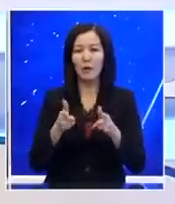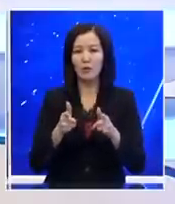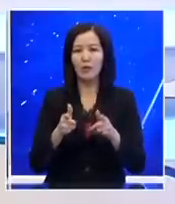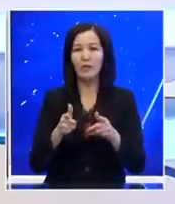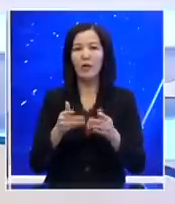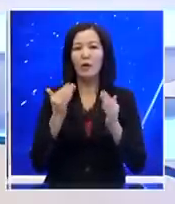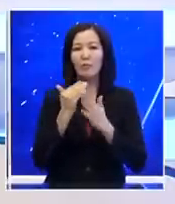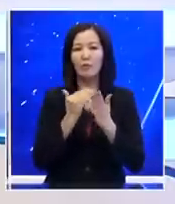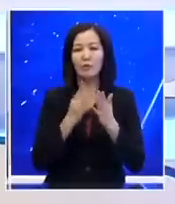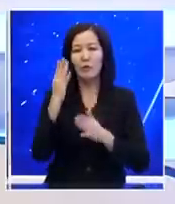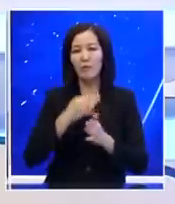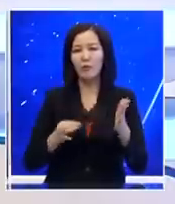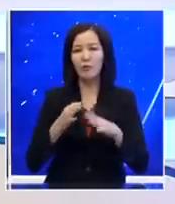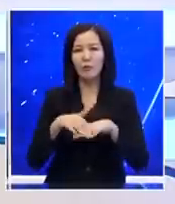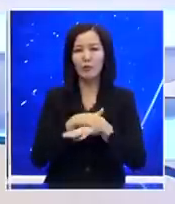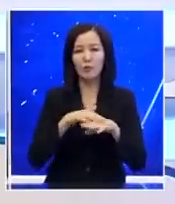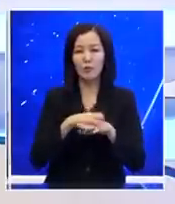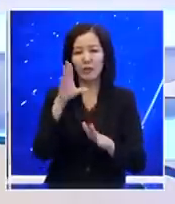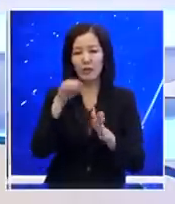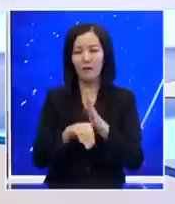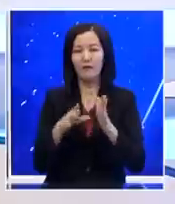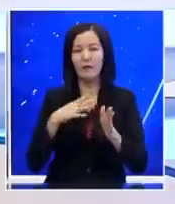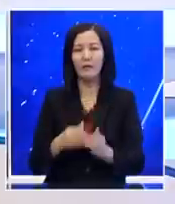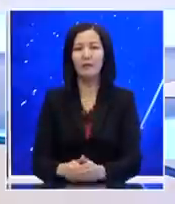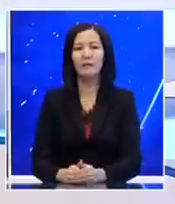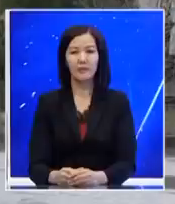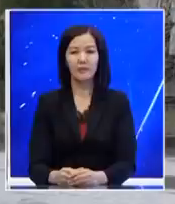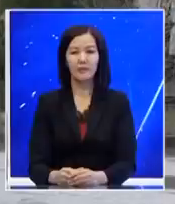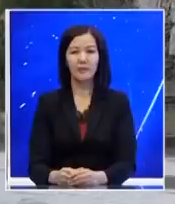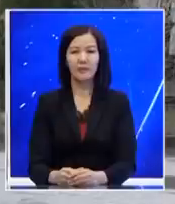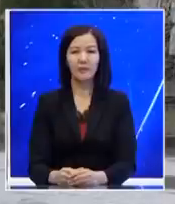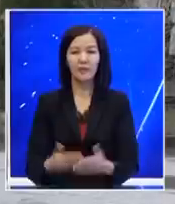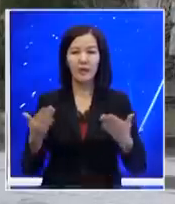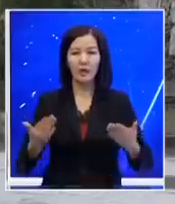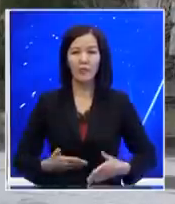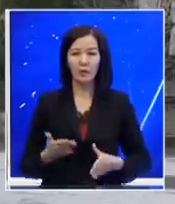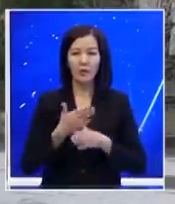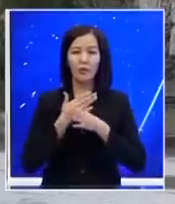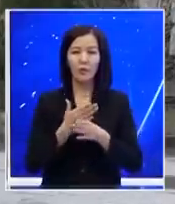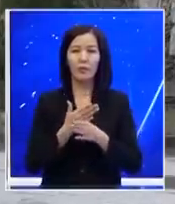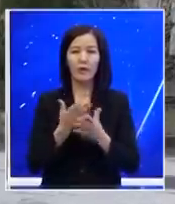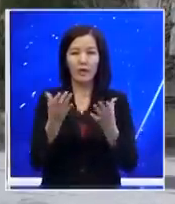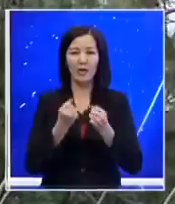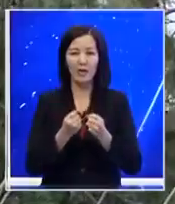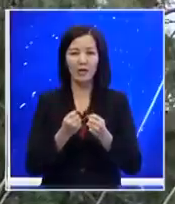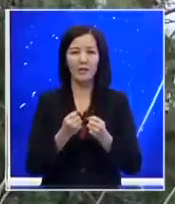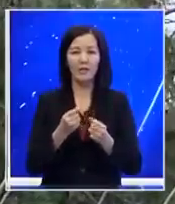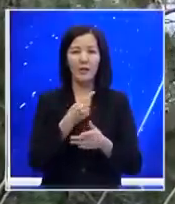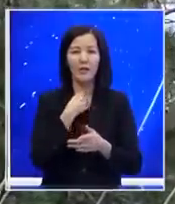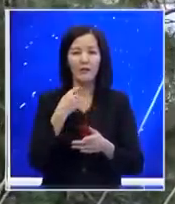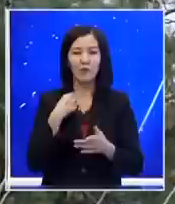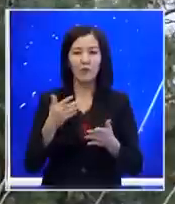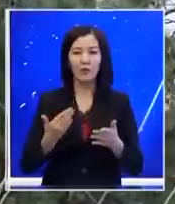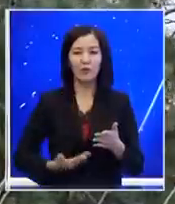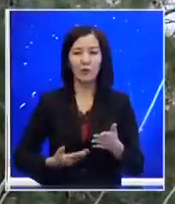мақұлданды. Бұл тізімге Алматы облысының тұрғындары да кіреді. Әлеуметтік көмектің шарапатынан көрінгеннің бірі Наталья